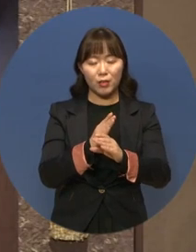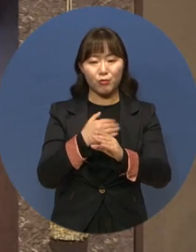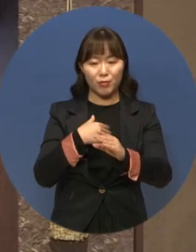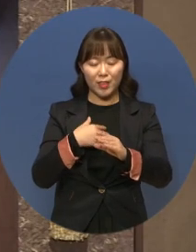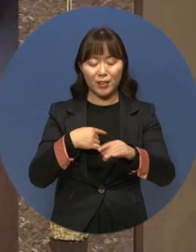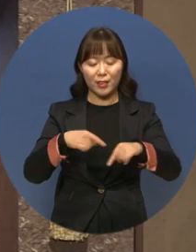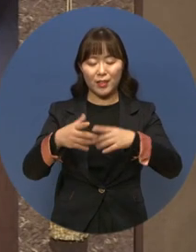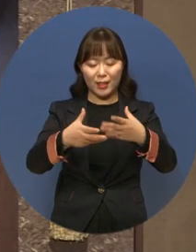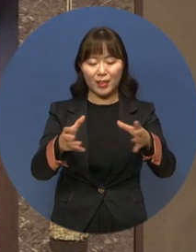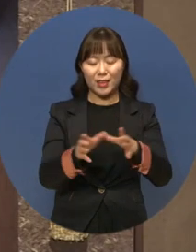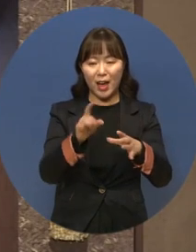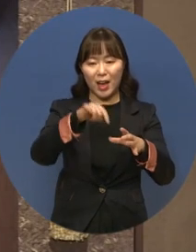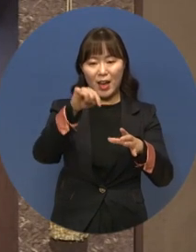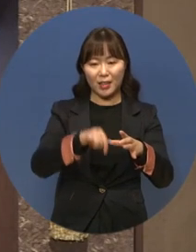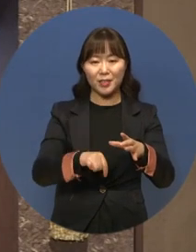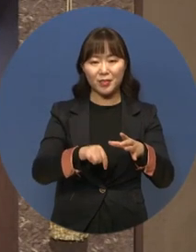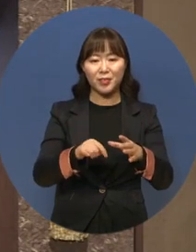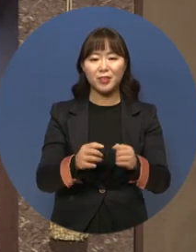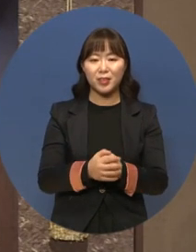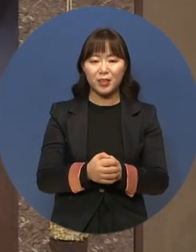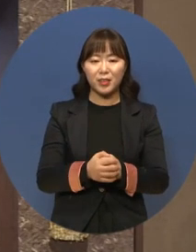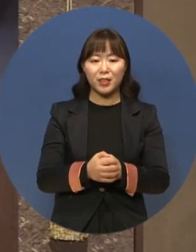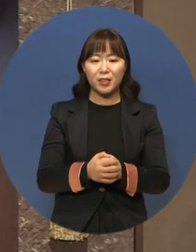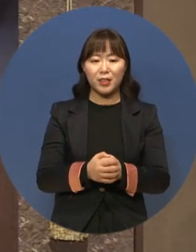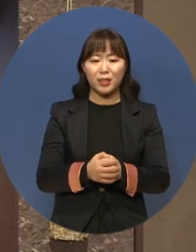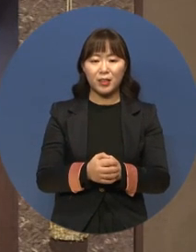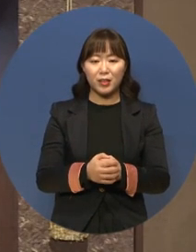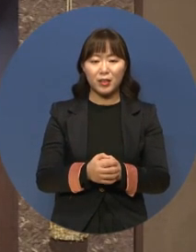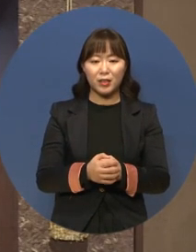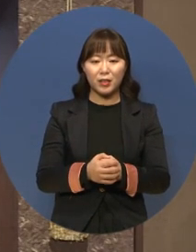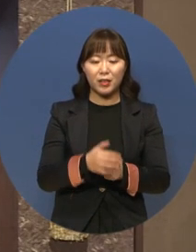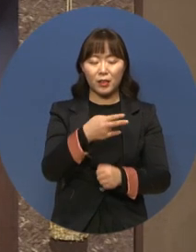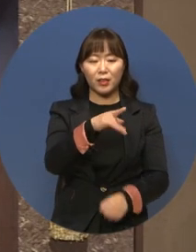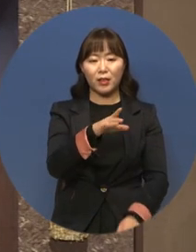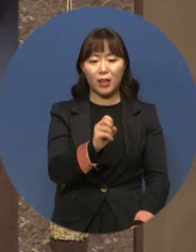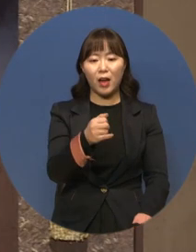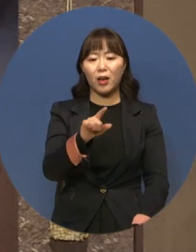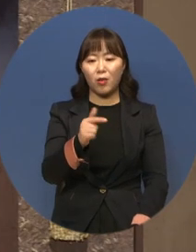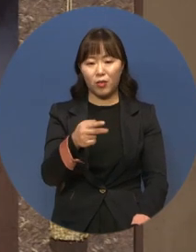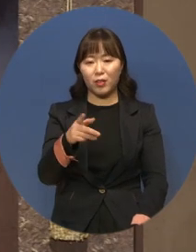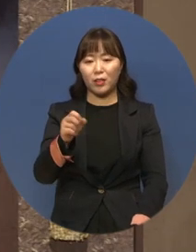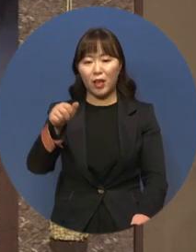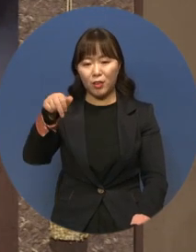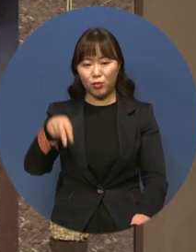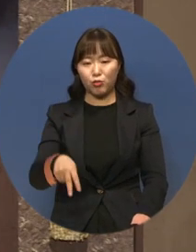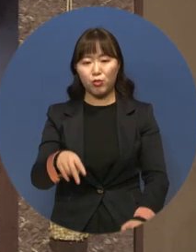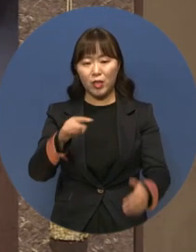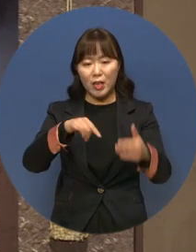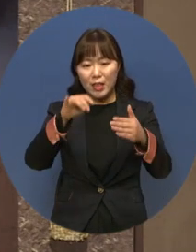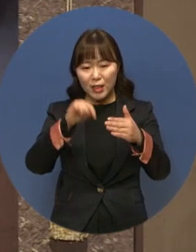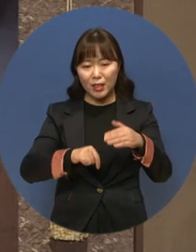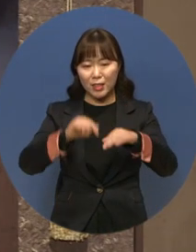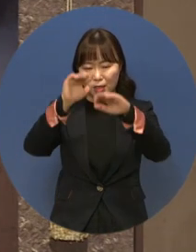예. 그러니까 당헌 단계에 있는 내용을 저희는 개정을 좀 해야 됩니다.